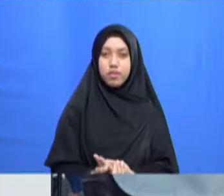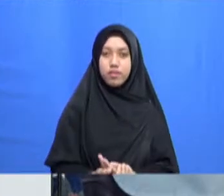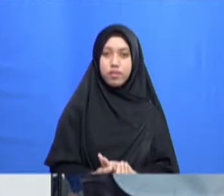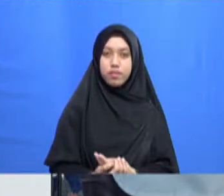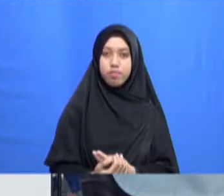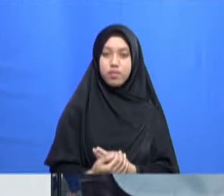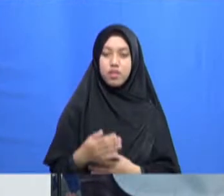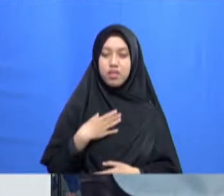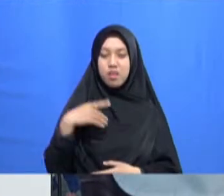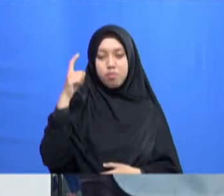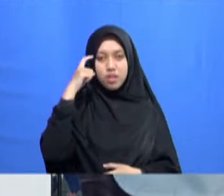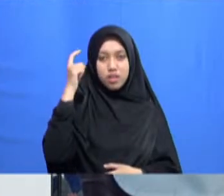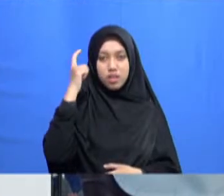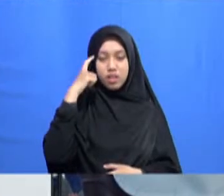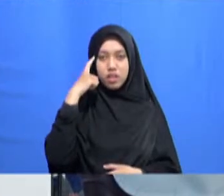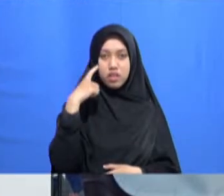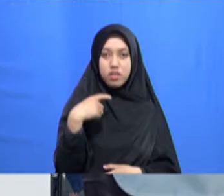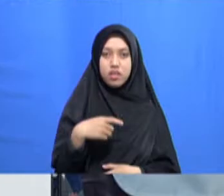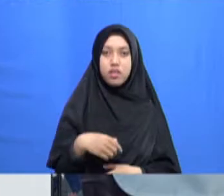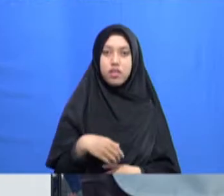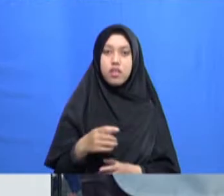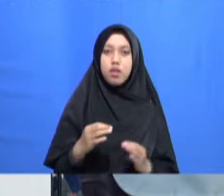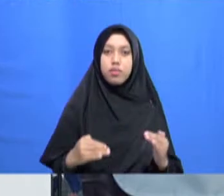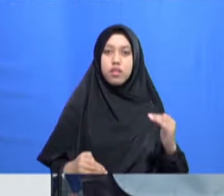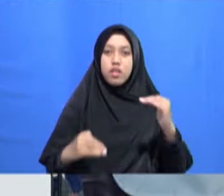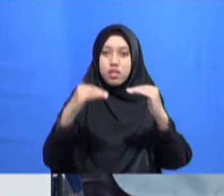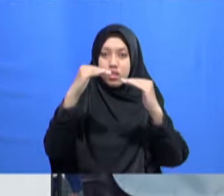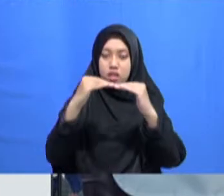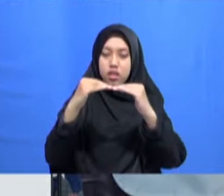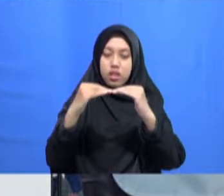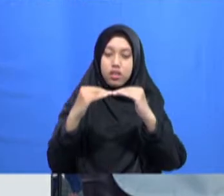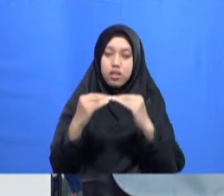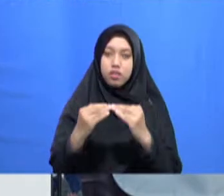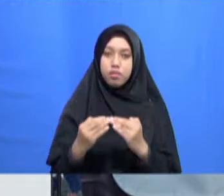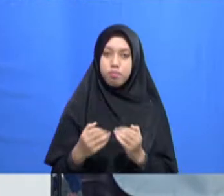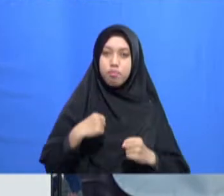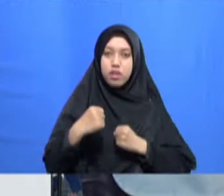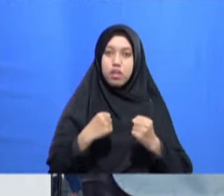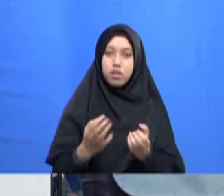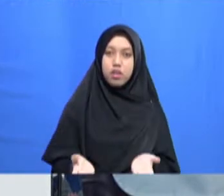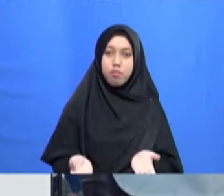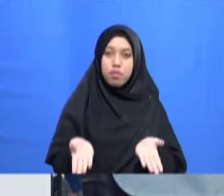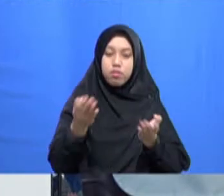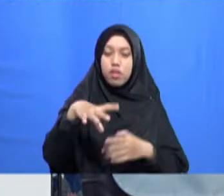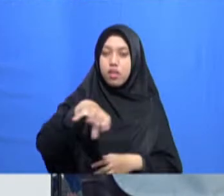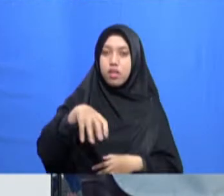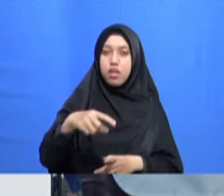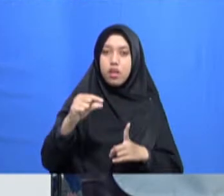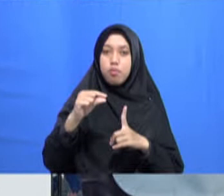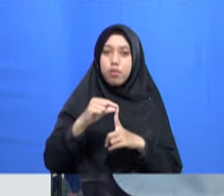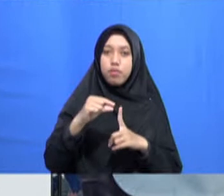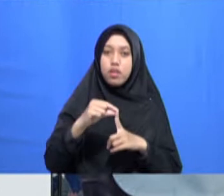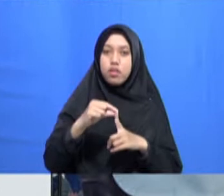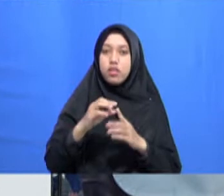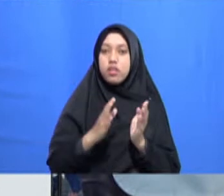Saya kira dalam penyelarasian pelaksanaan pembangunan daerah, provinsi, dan